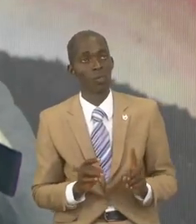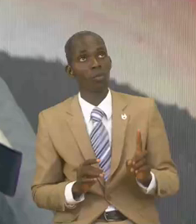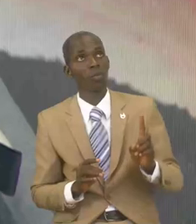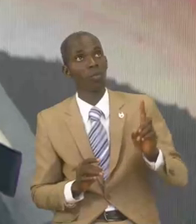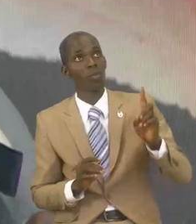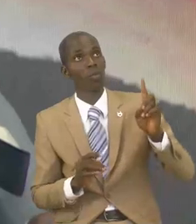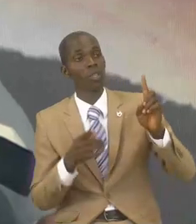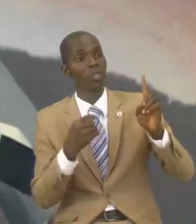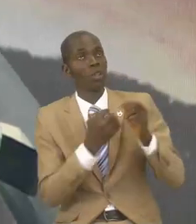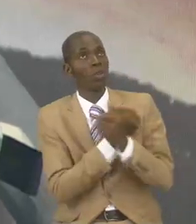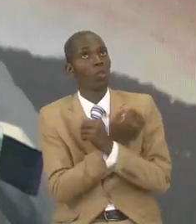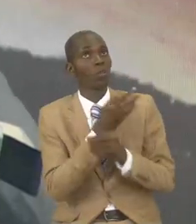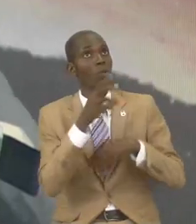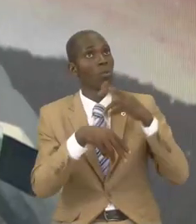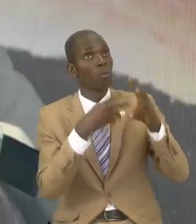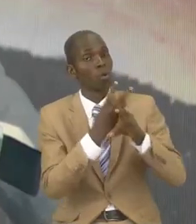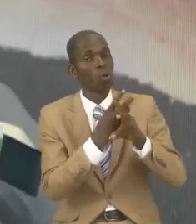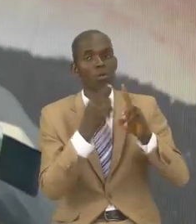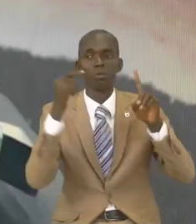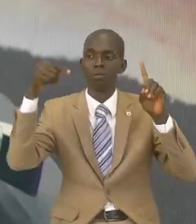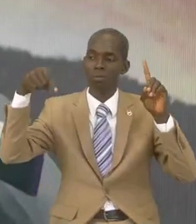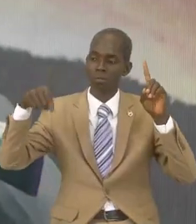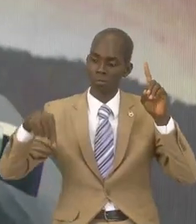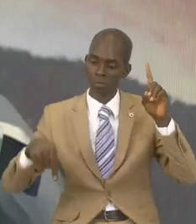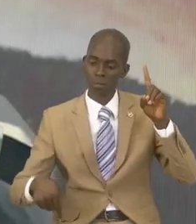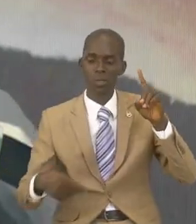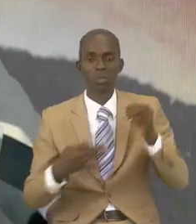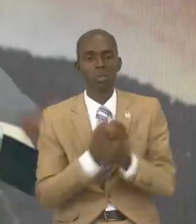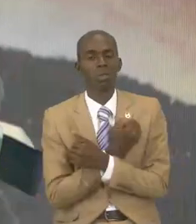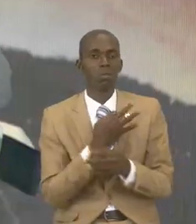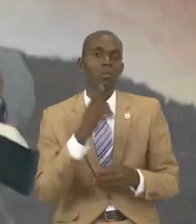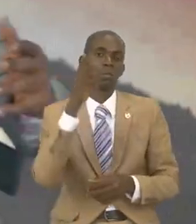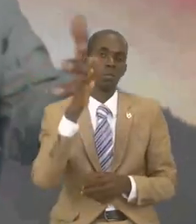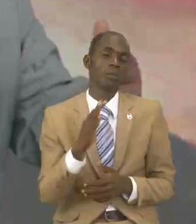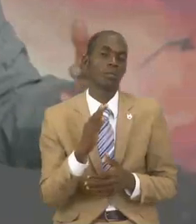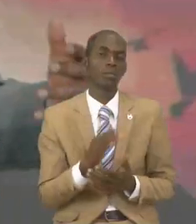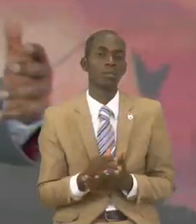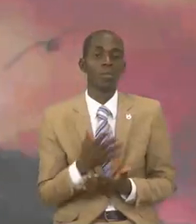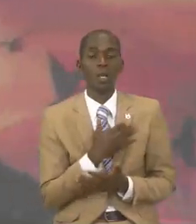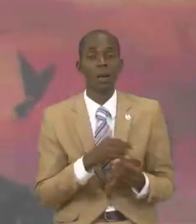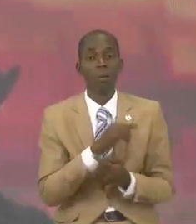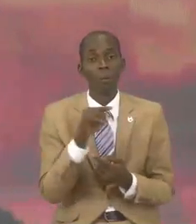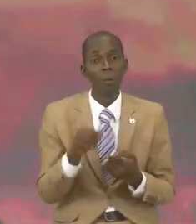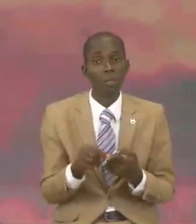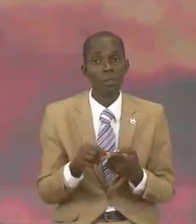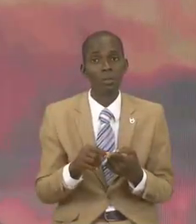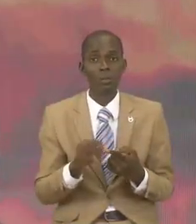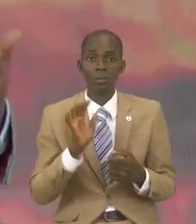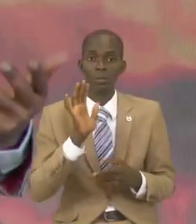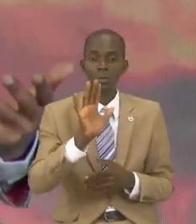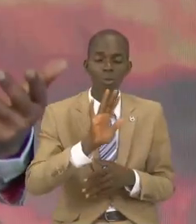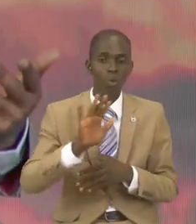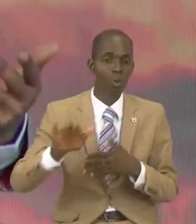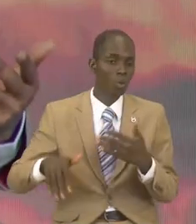L'amour du monde monte, alors l'amour de Dieu va descendre. Et lorsque toute ta